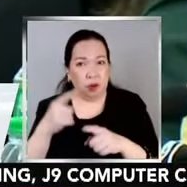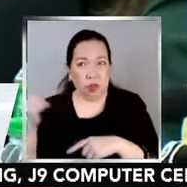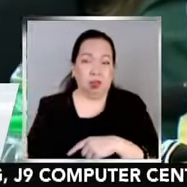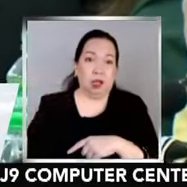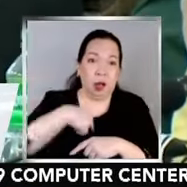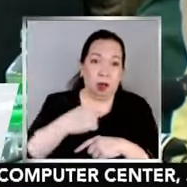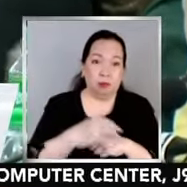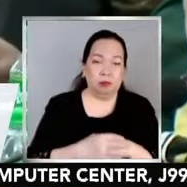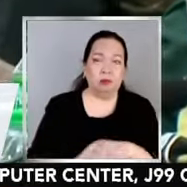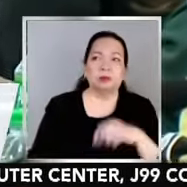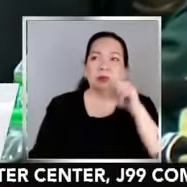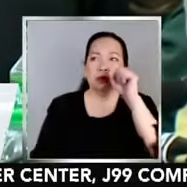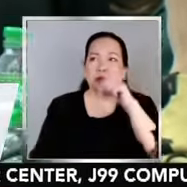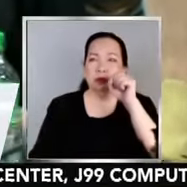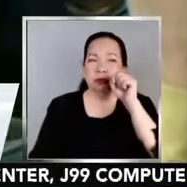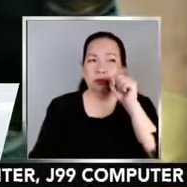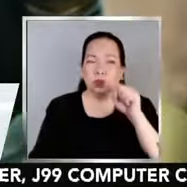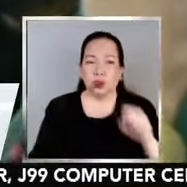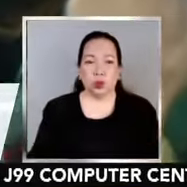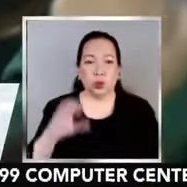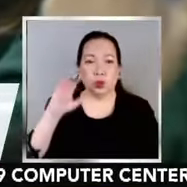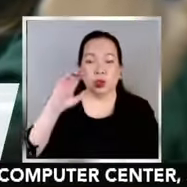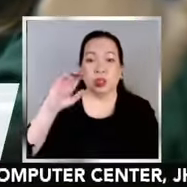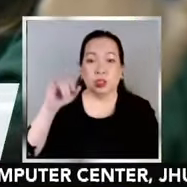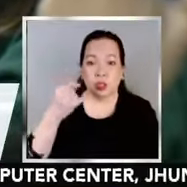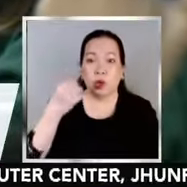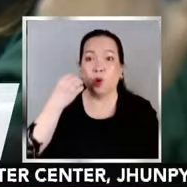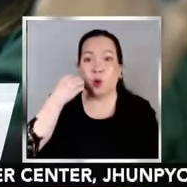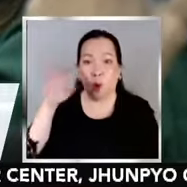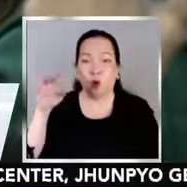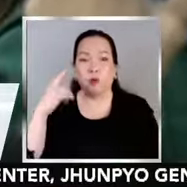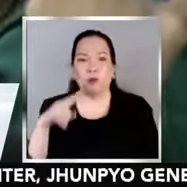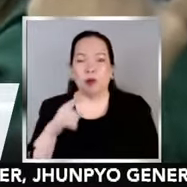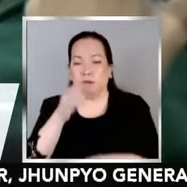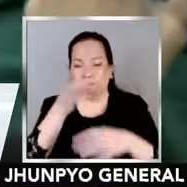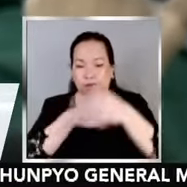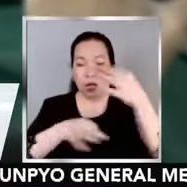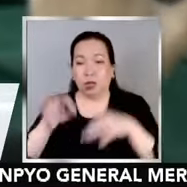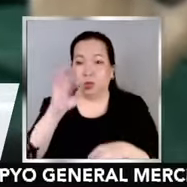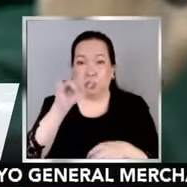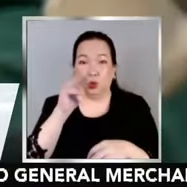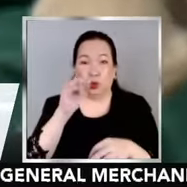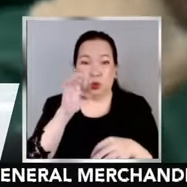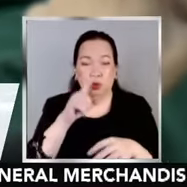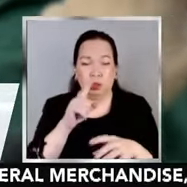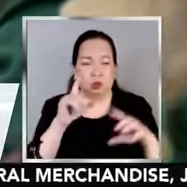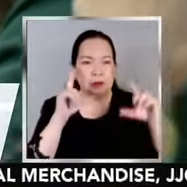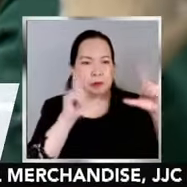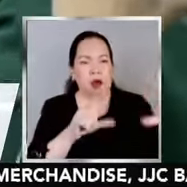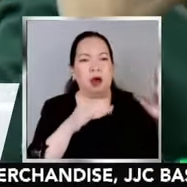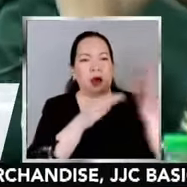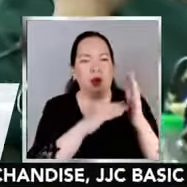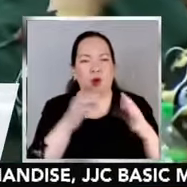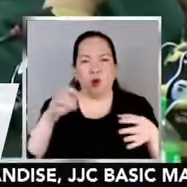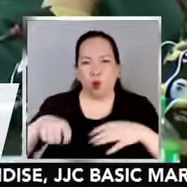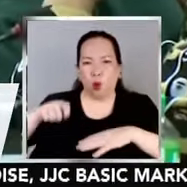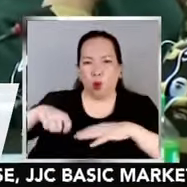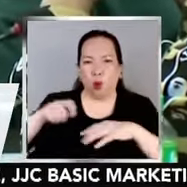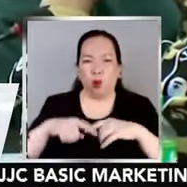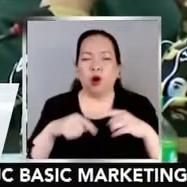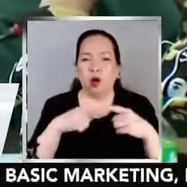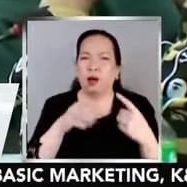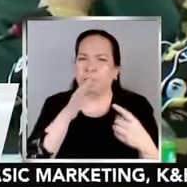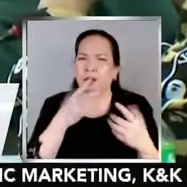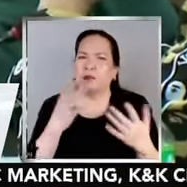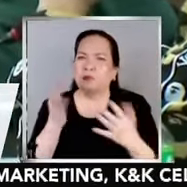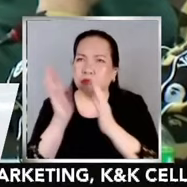si CJ pero si Jonel kinasuhan sa korte. Sinabi ng ina ni Jonel, inapela na nila ang kaso at nagharap ng dalawa pang